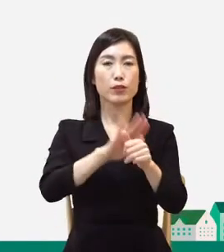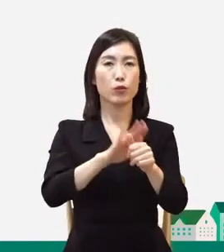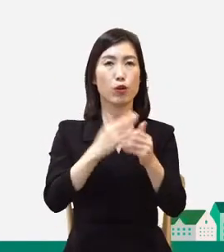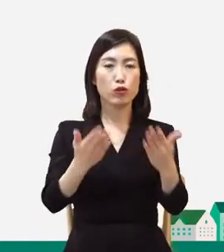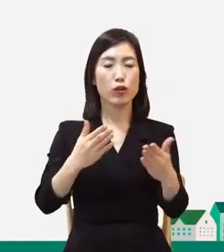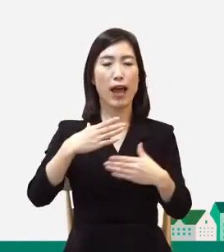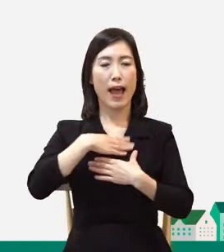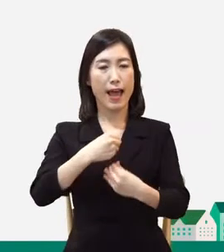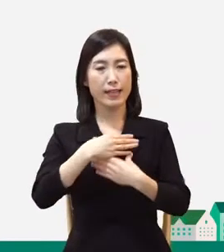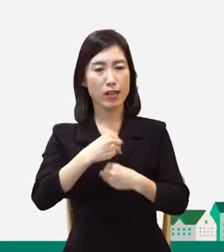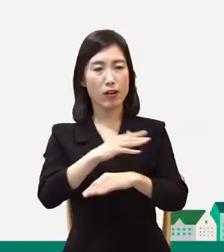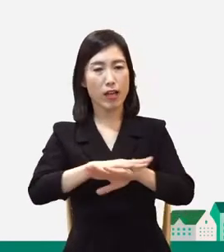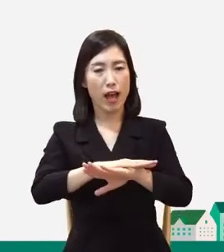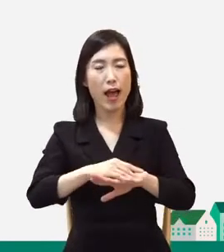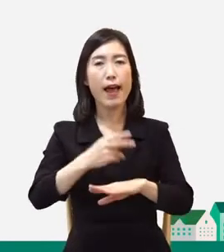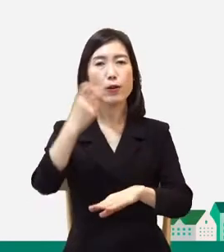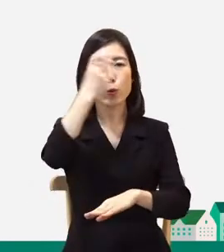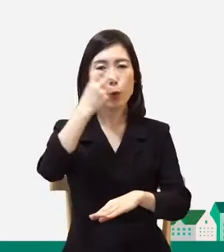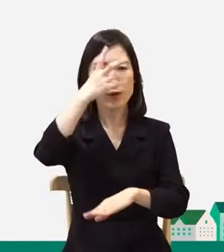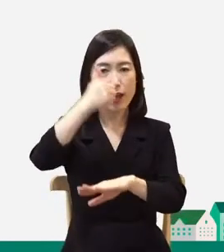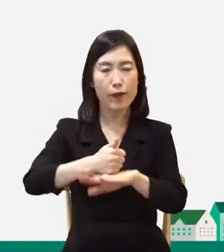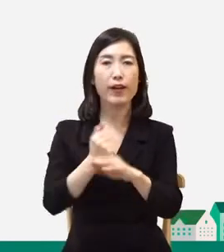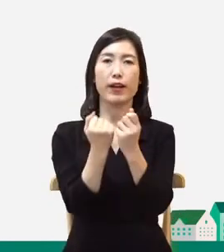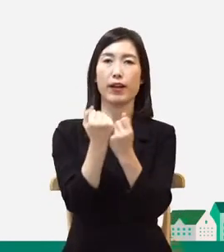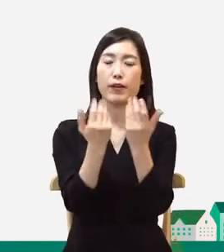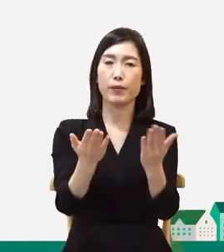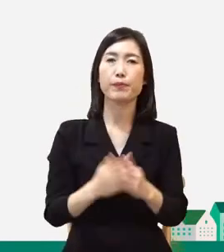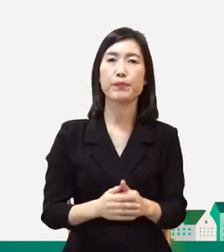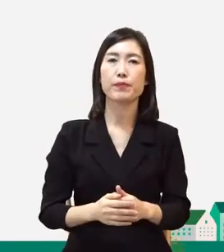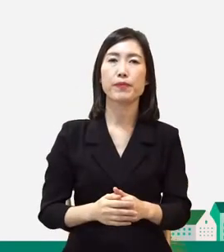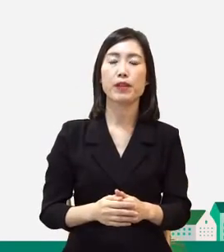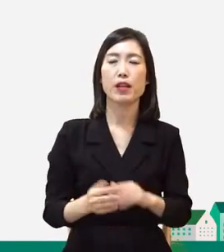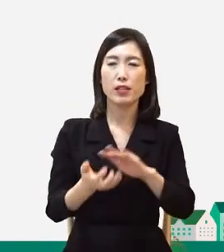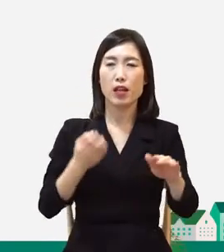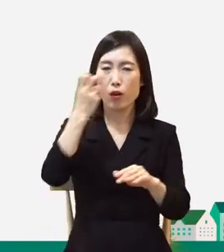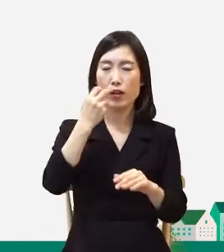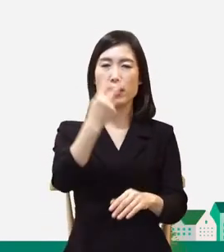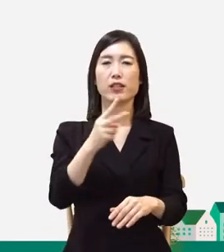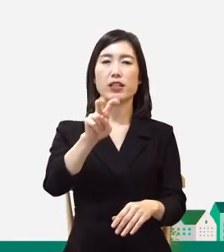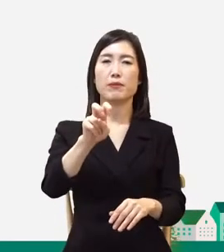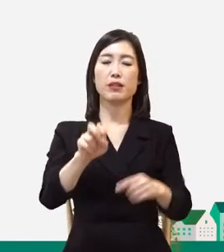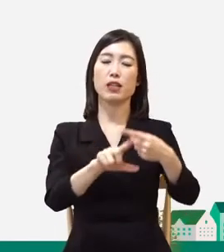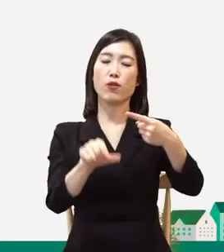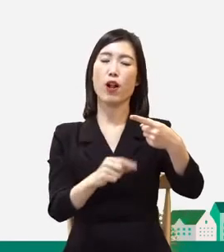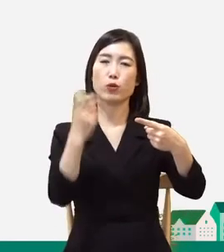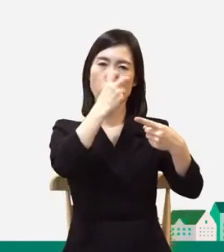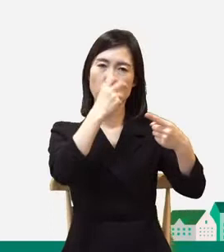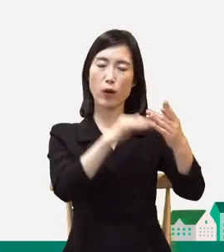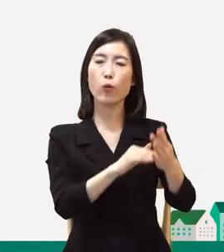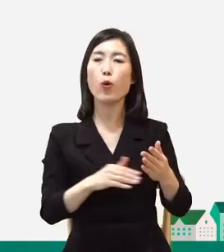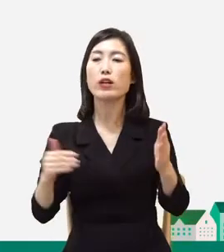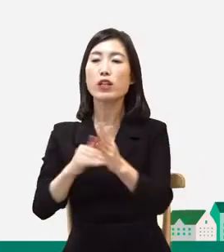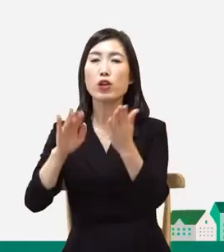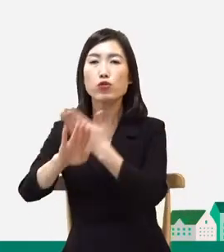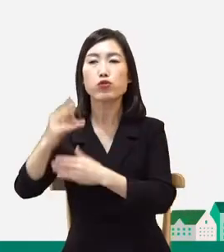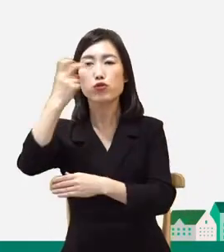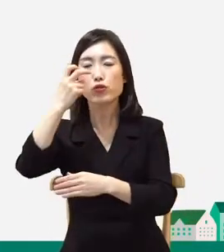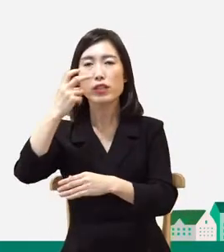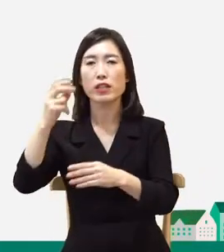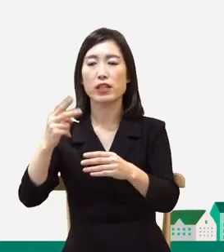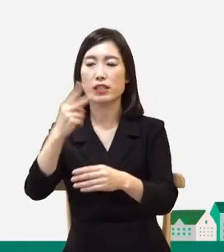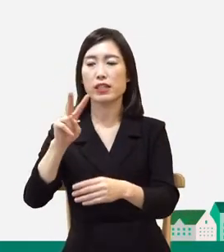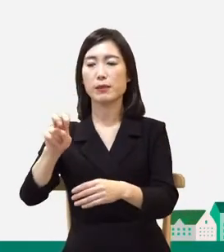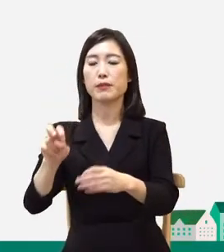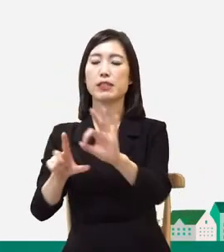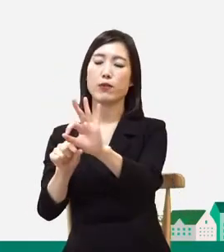지원주택 주거 안정성 조사 결과에 대해서 말씀을 드리겠습니다. 사전조사는 2020년 1월에 됐고, 사후조사는 2020년